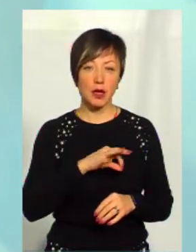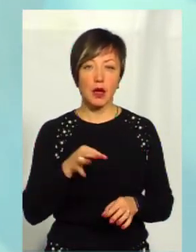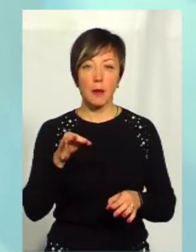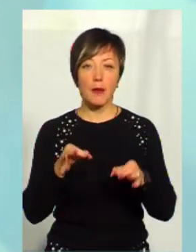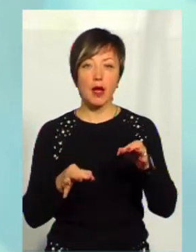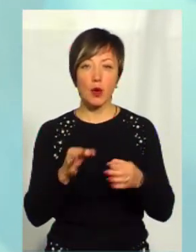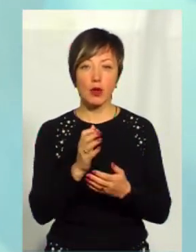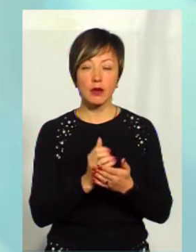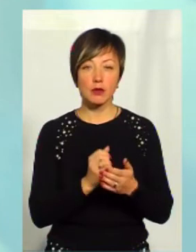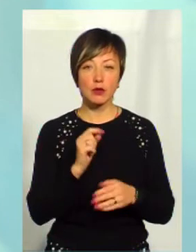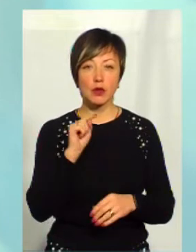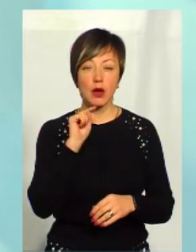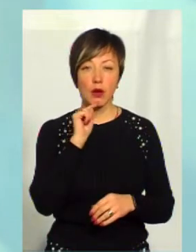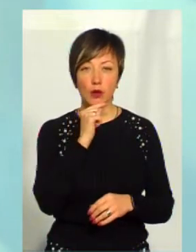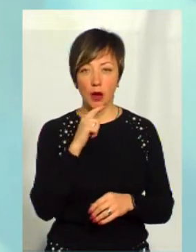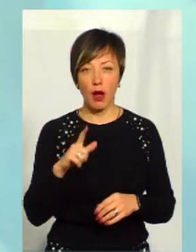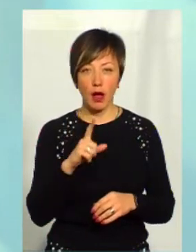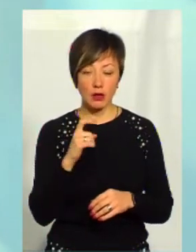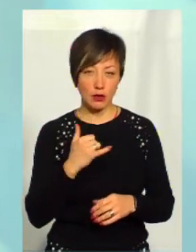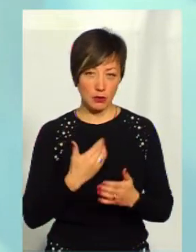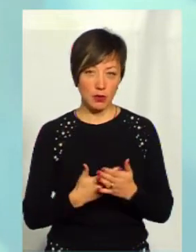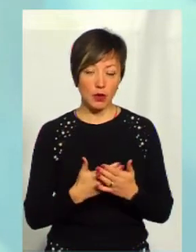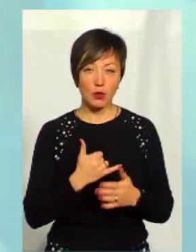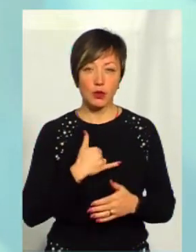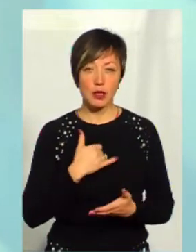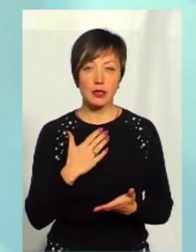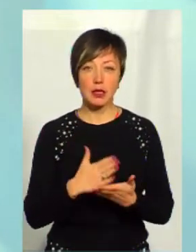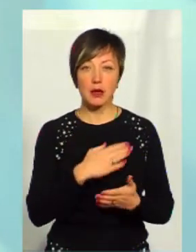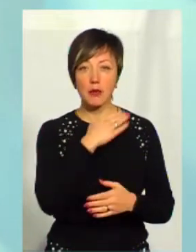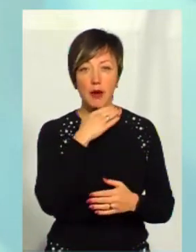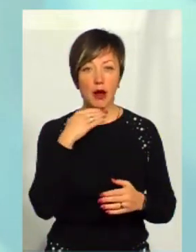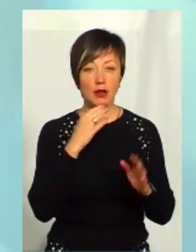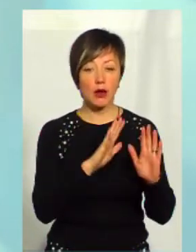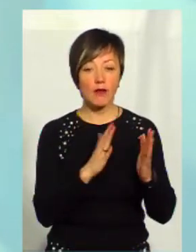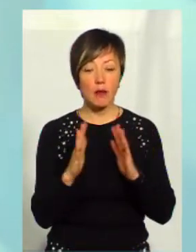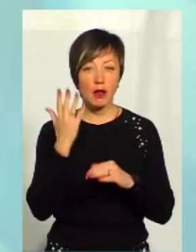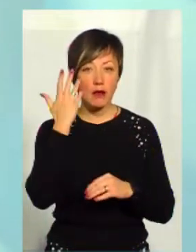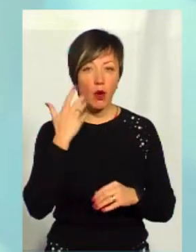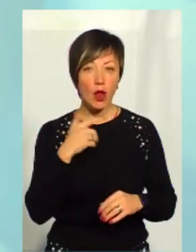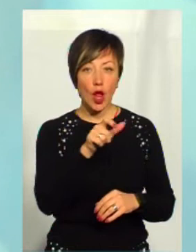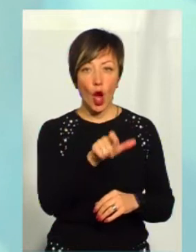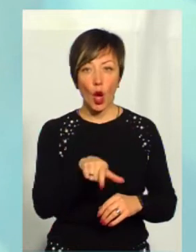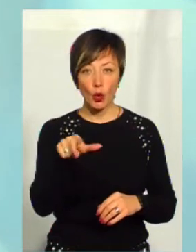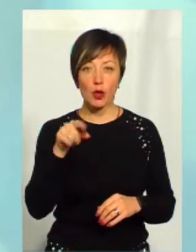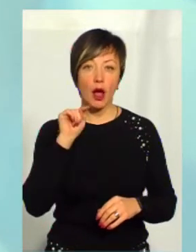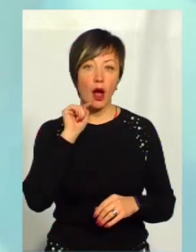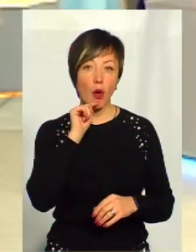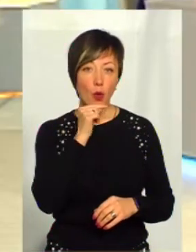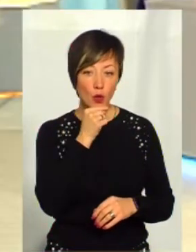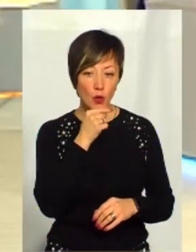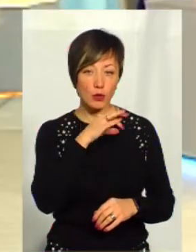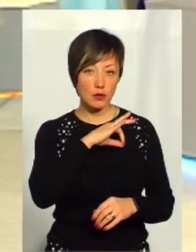природній ресурс економно. Тобто у нас є багато випадків, коли люди економно